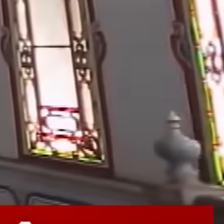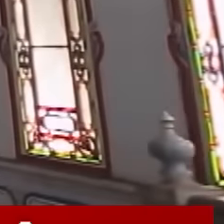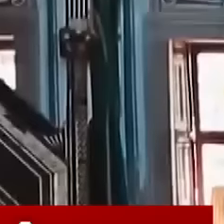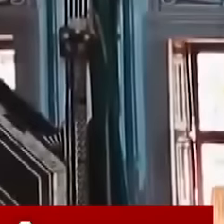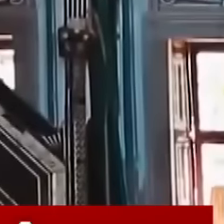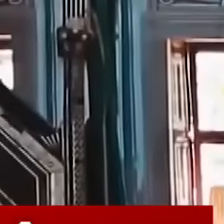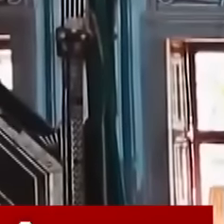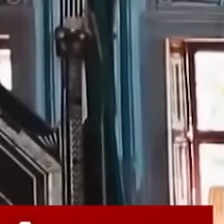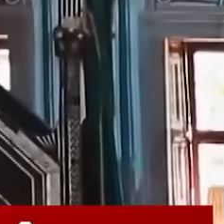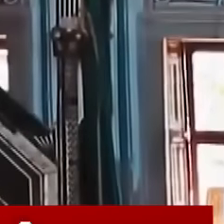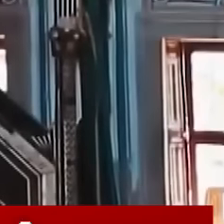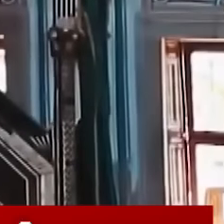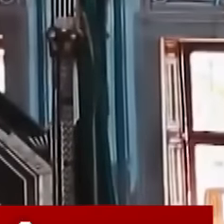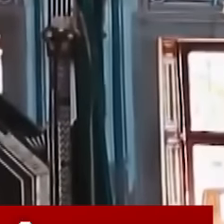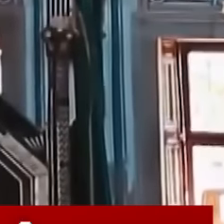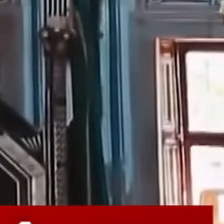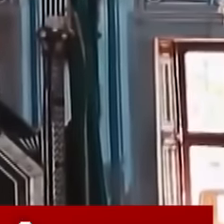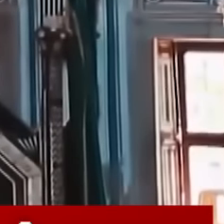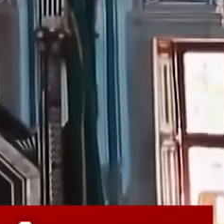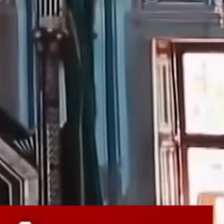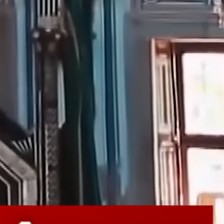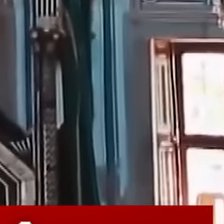Eşhedü enne Muhammeden